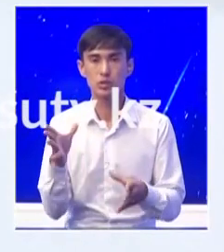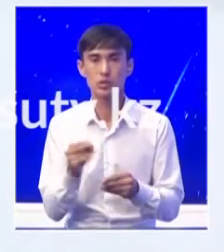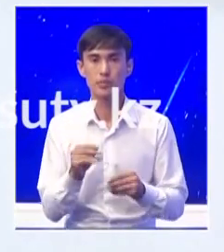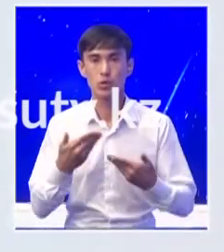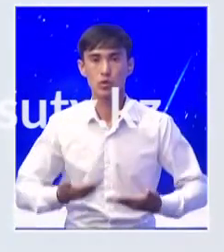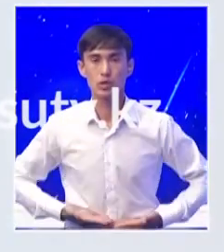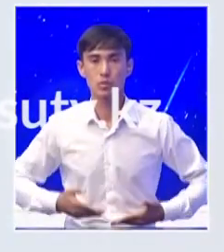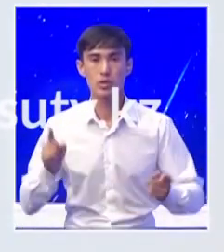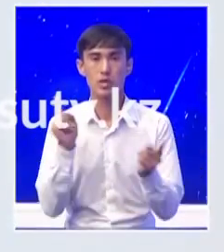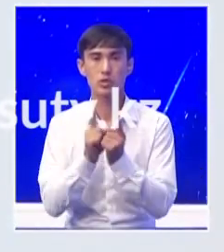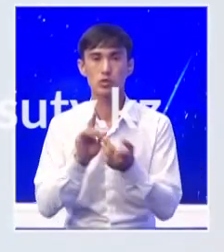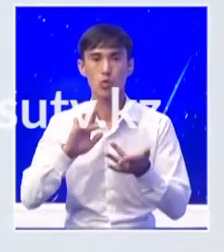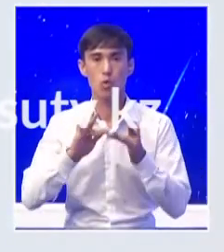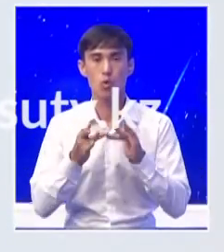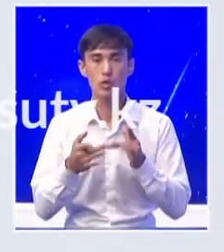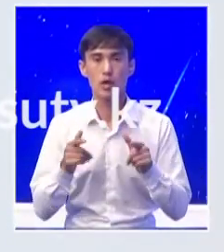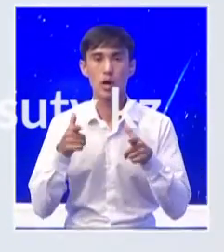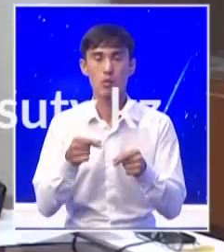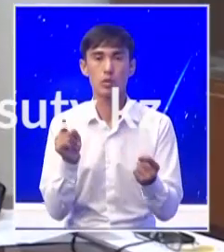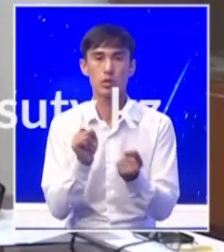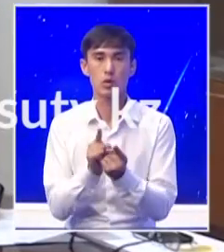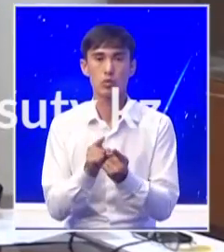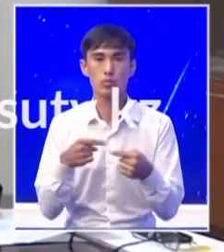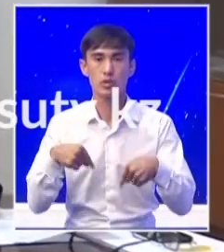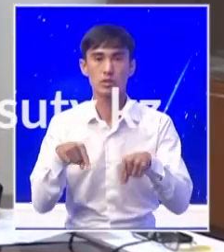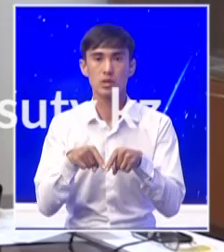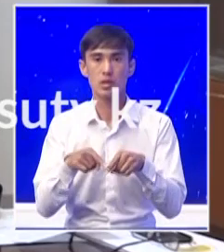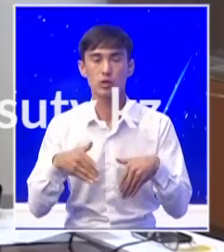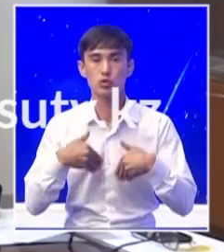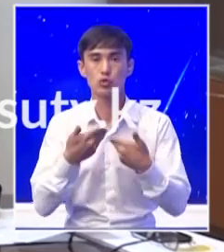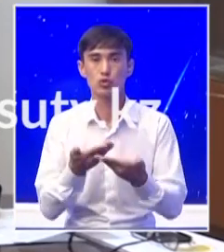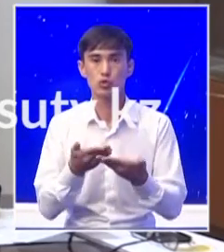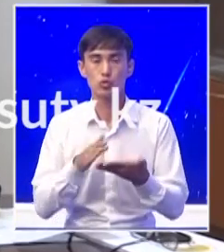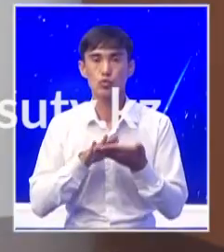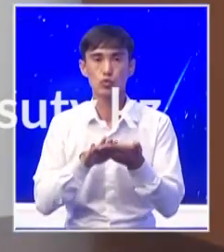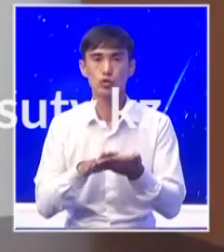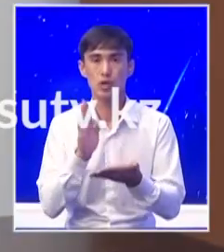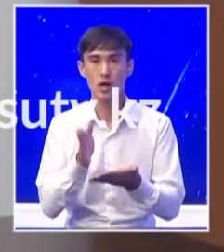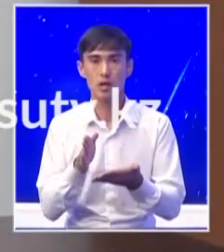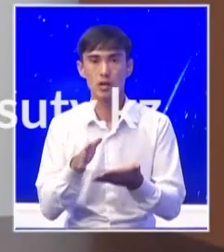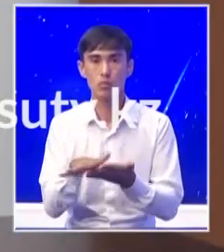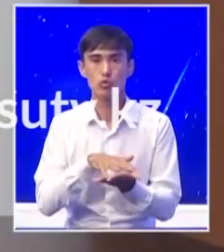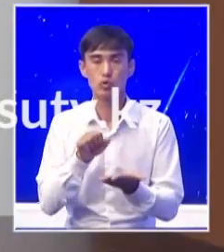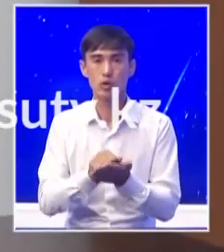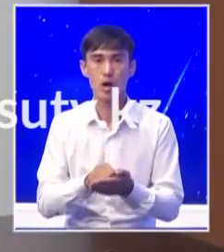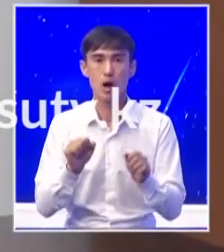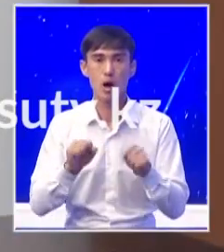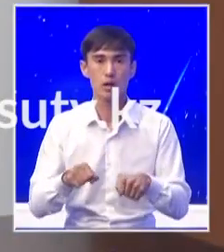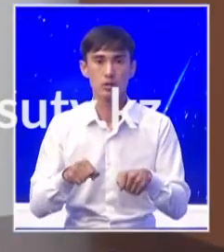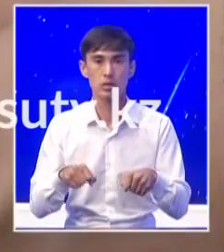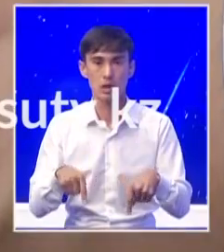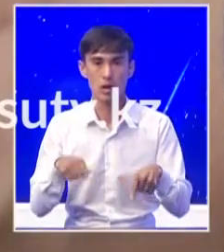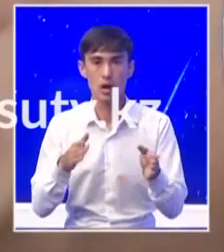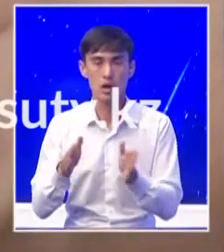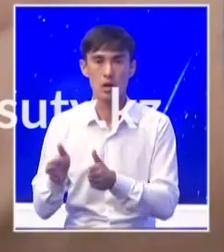кездесу онлайн қоғамдық қабылдау ұйымдастырылады. Жүгінген азаматтар өтініш шығаралады. Бұзылған құқықтарын қалыпқа келтіру